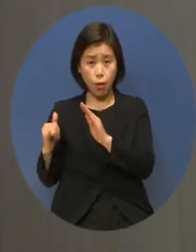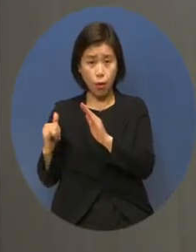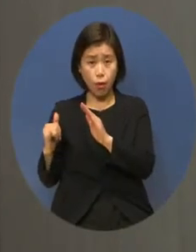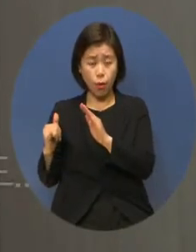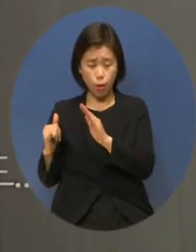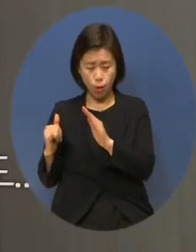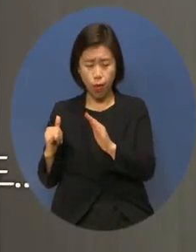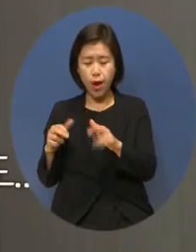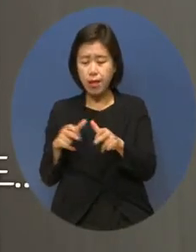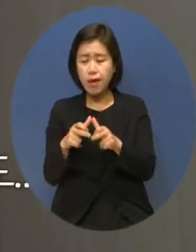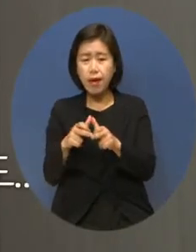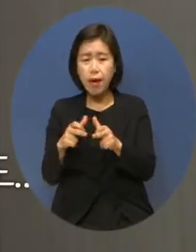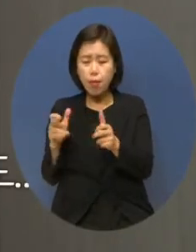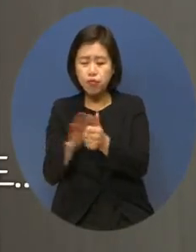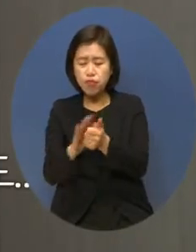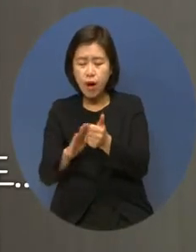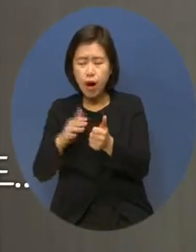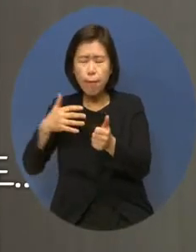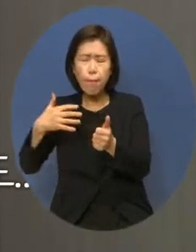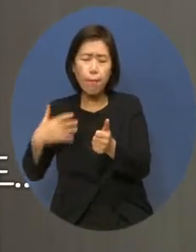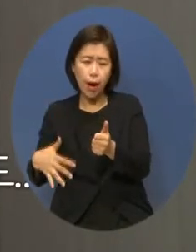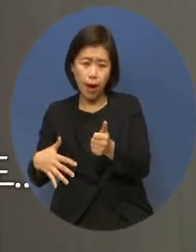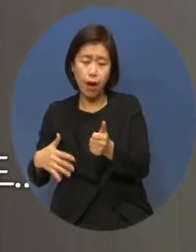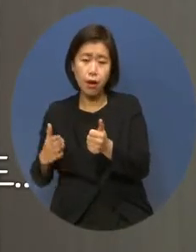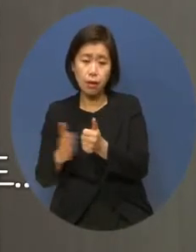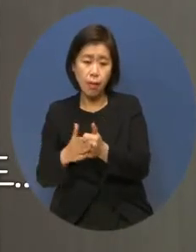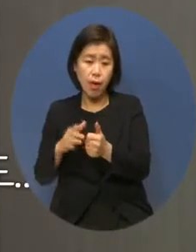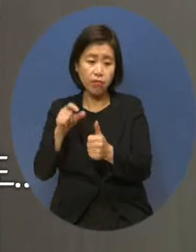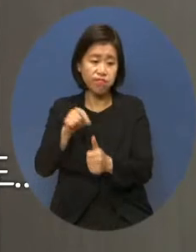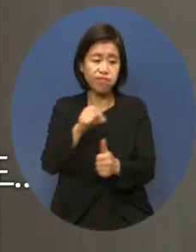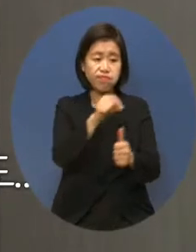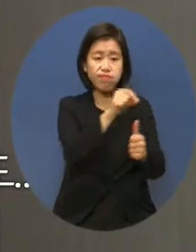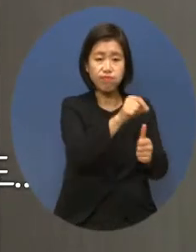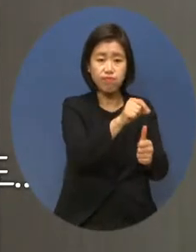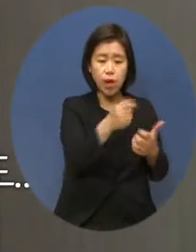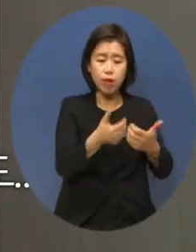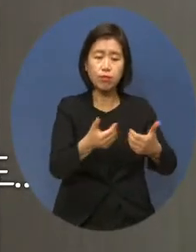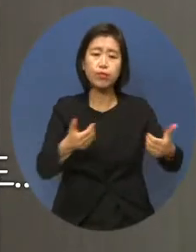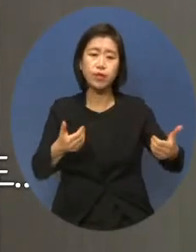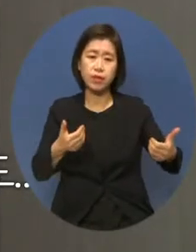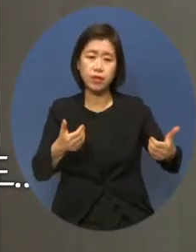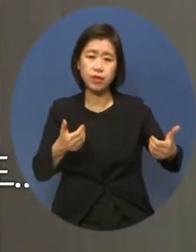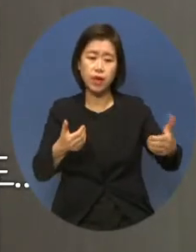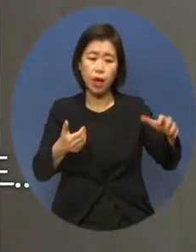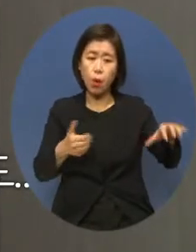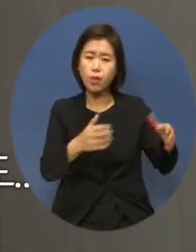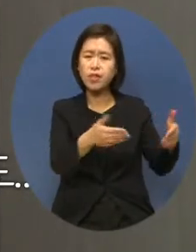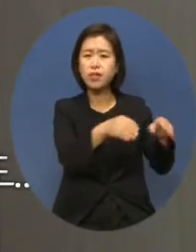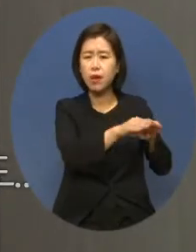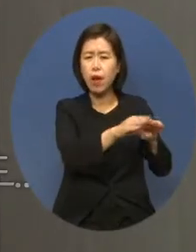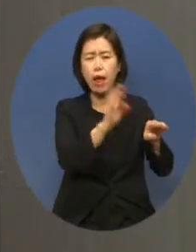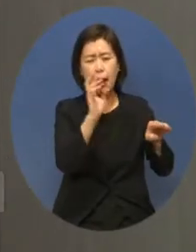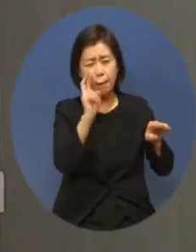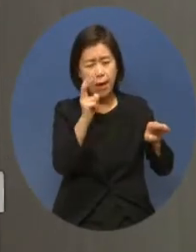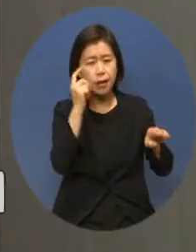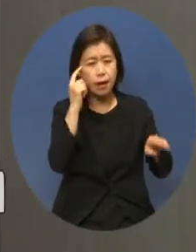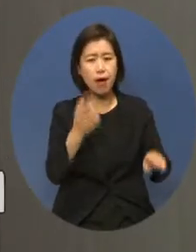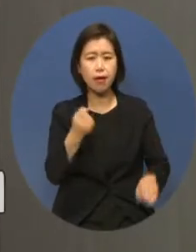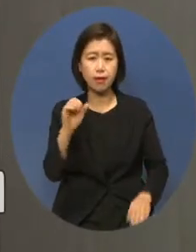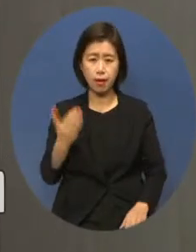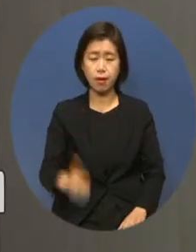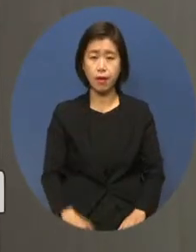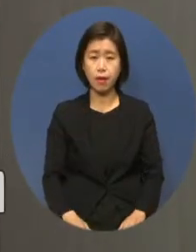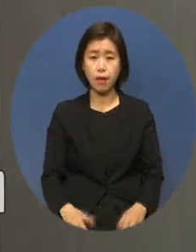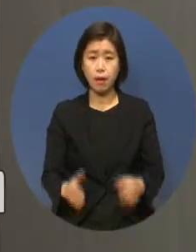가족들과 그 장애 당사자를 분리하는 공간일 뿐일지 모르겠구나라는 생각을 하게 됐고 그때 비로소